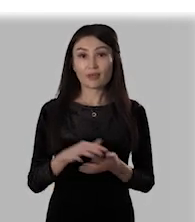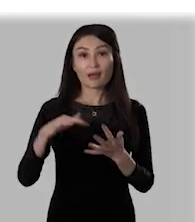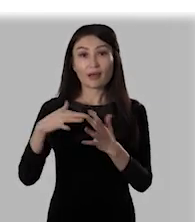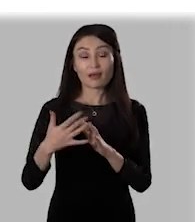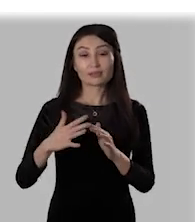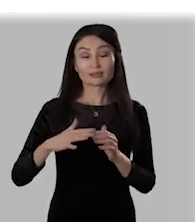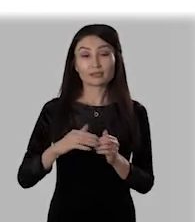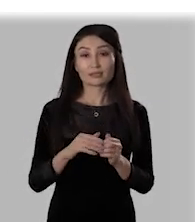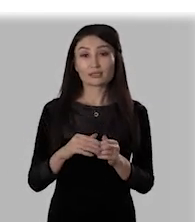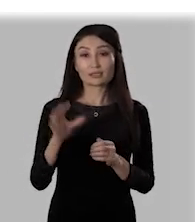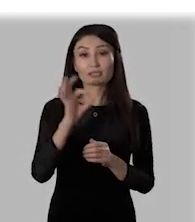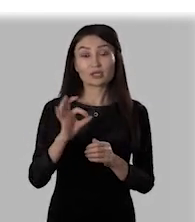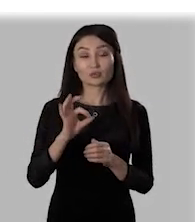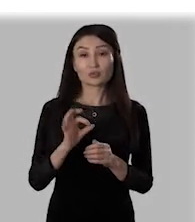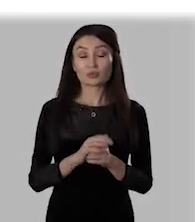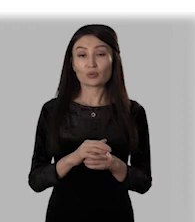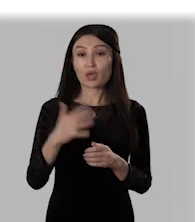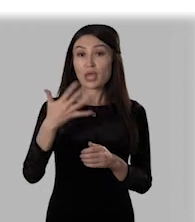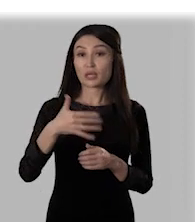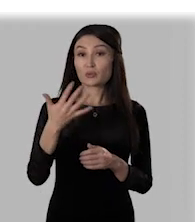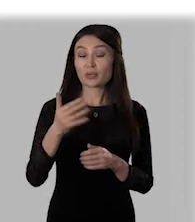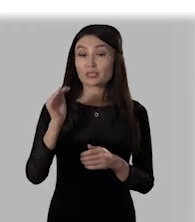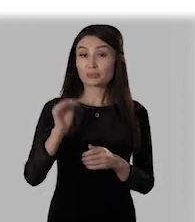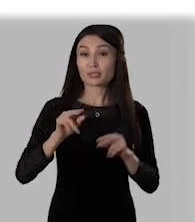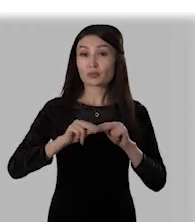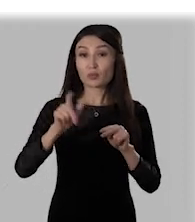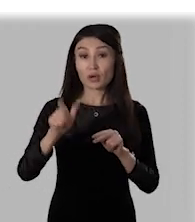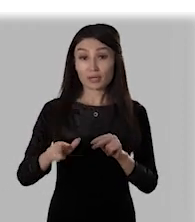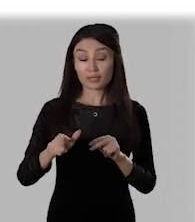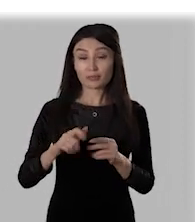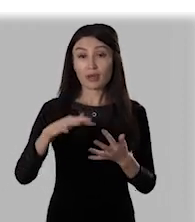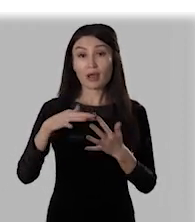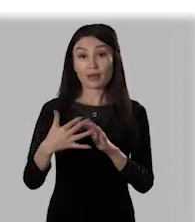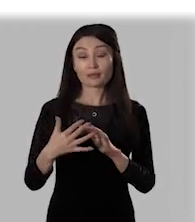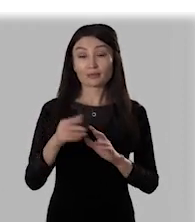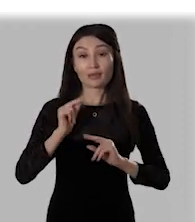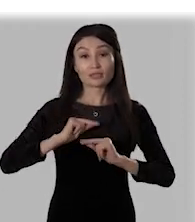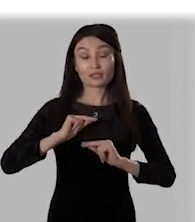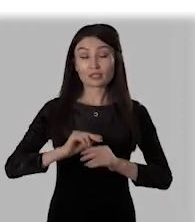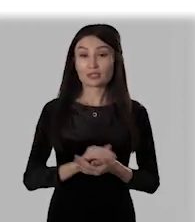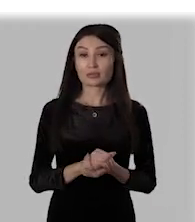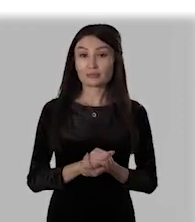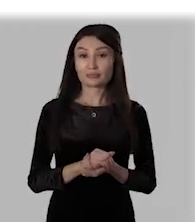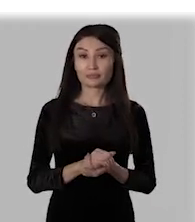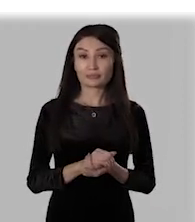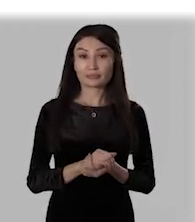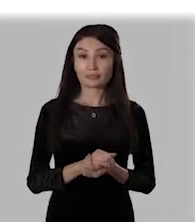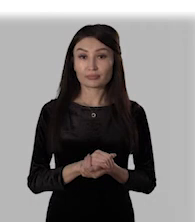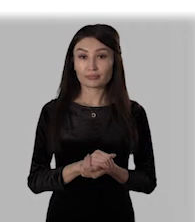айыл жериндегилер жөнүндө 55 миң мугалим айылда иштешет.